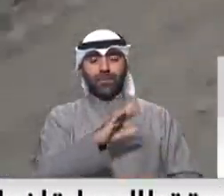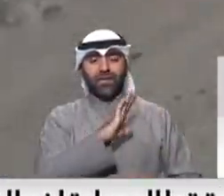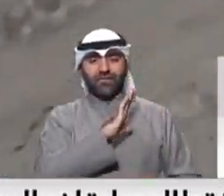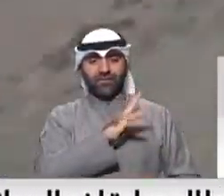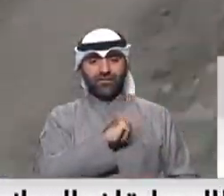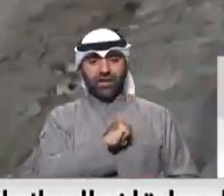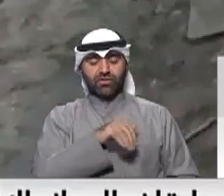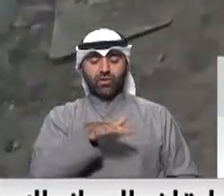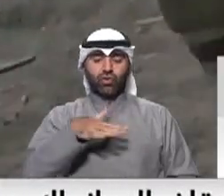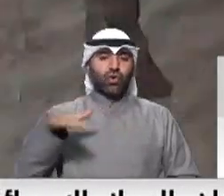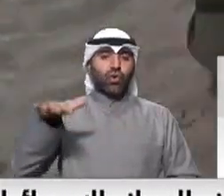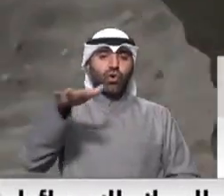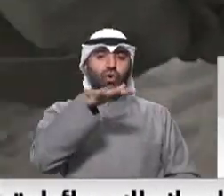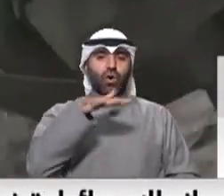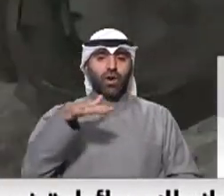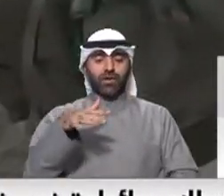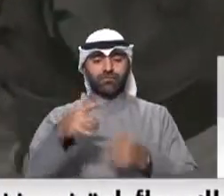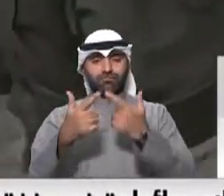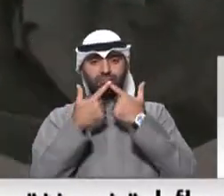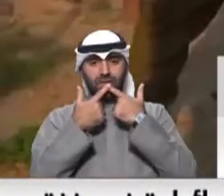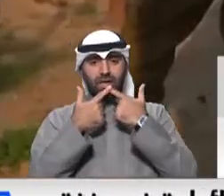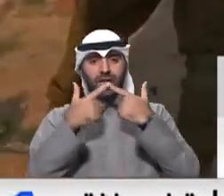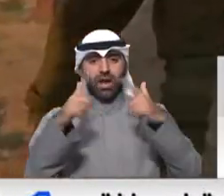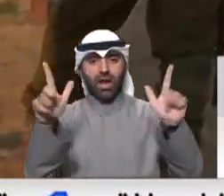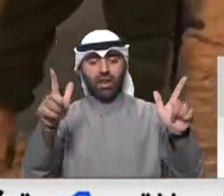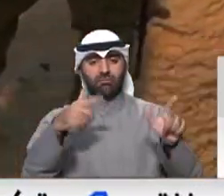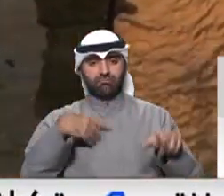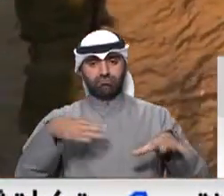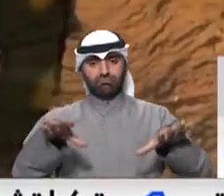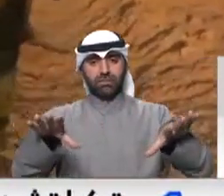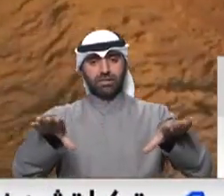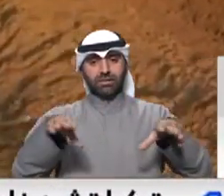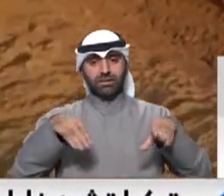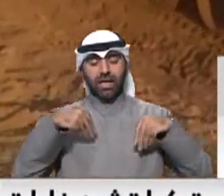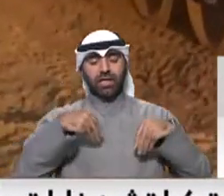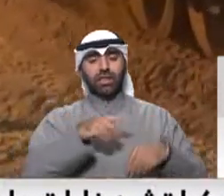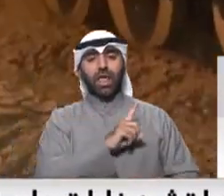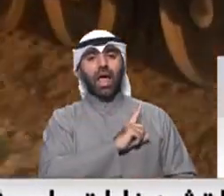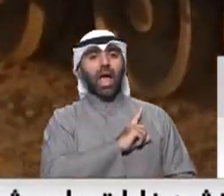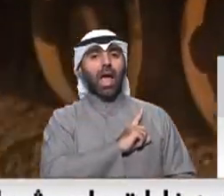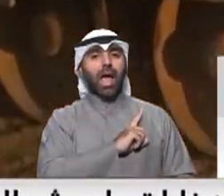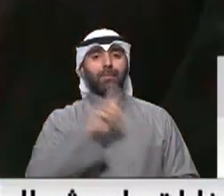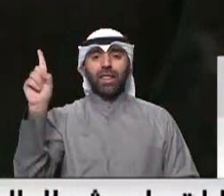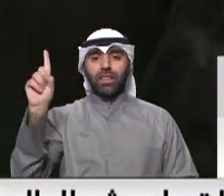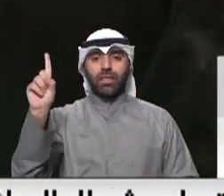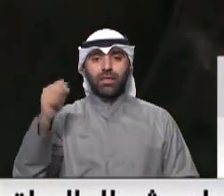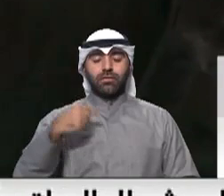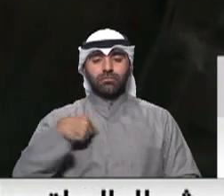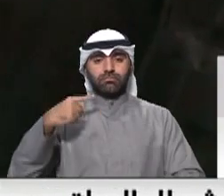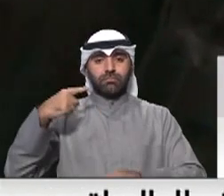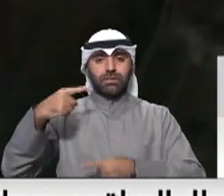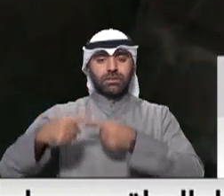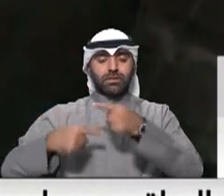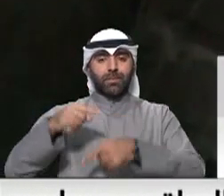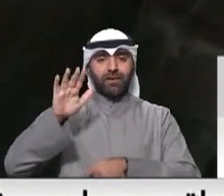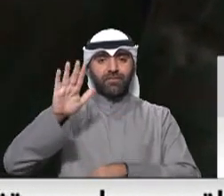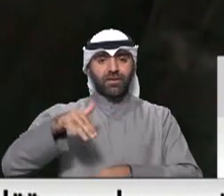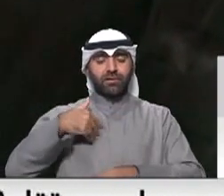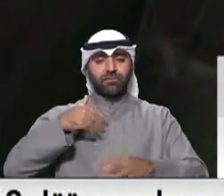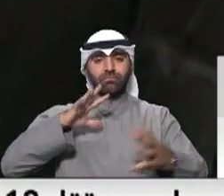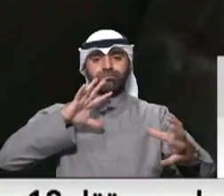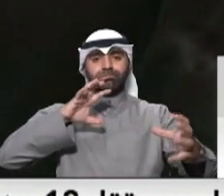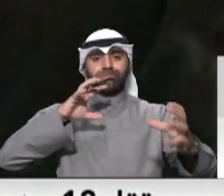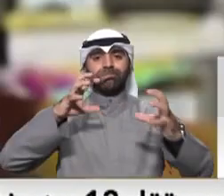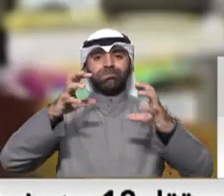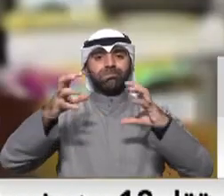تمكنت خلالها من تكبد خسائر فادحه في صفوف احتلال ومقتل عدد من ضباطه وجنود واصابه